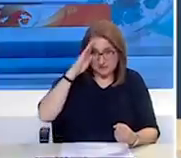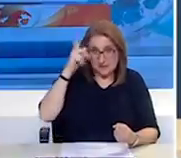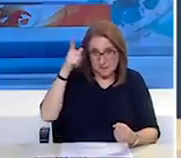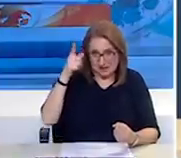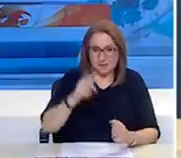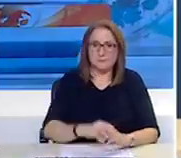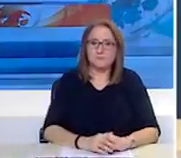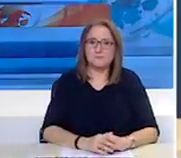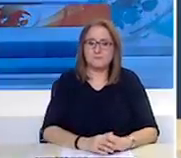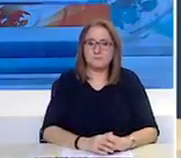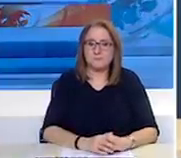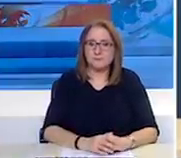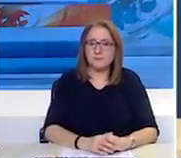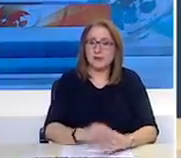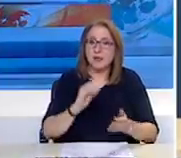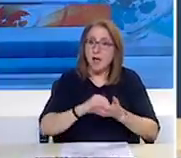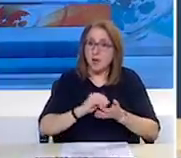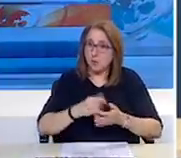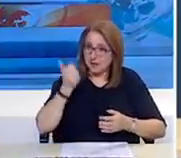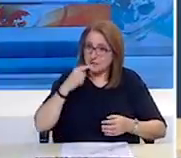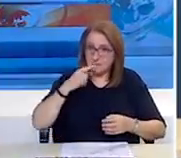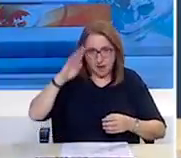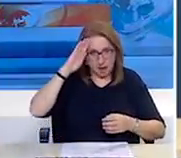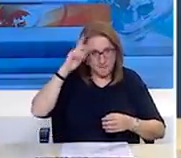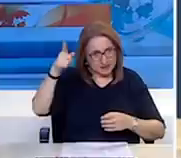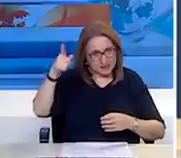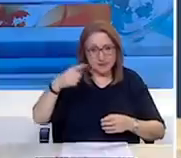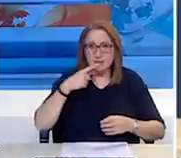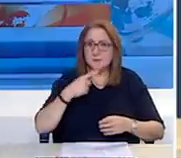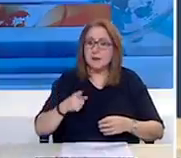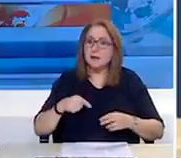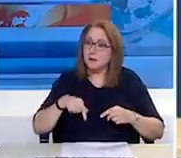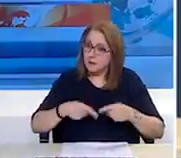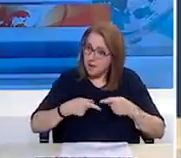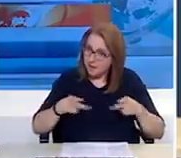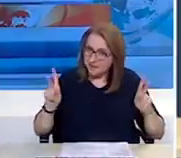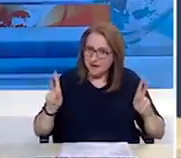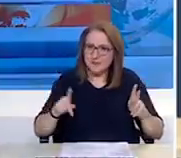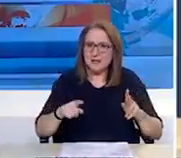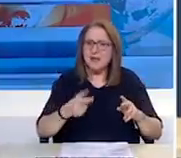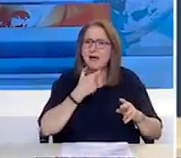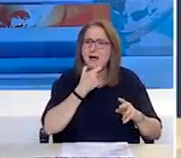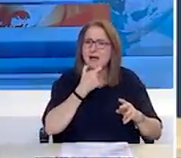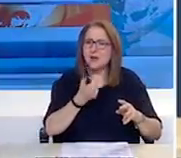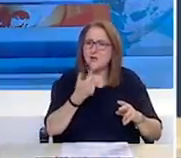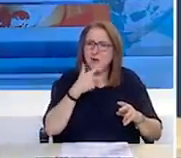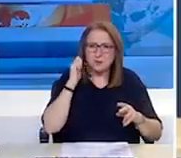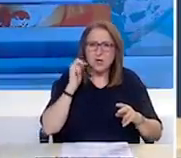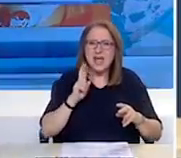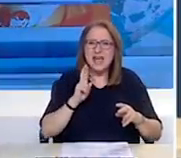χθεσινά, επετράπει πλέον από τις αρχές των ΗΠΑ η χρήση σε επίγουσα βάση του αντιϊκού φαρμάκου